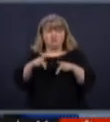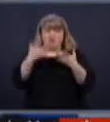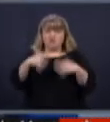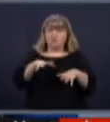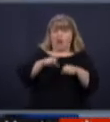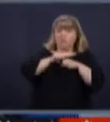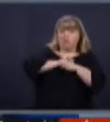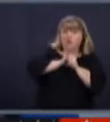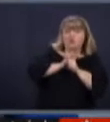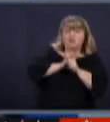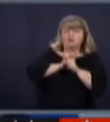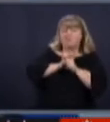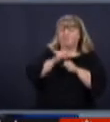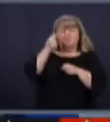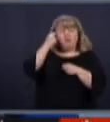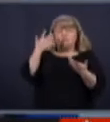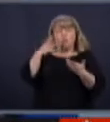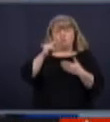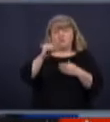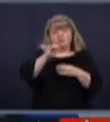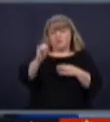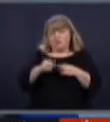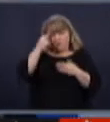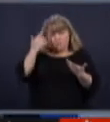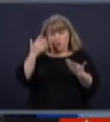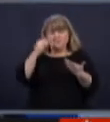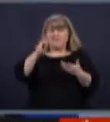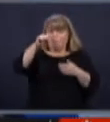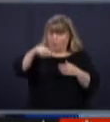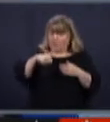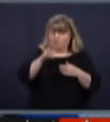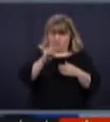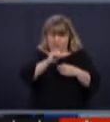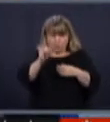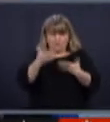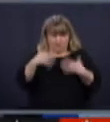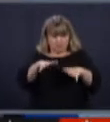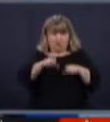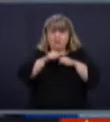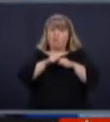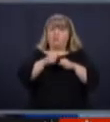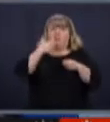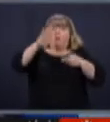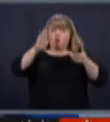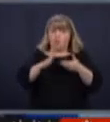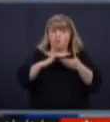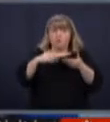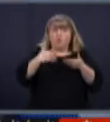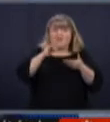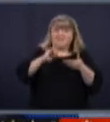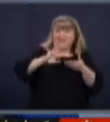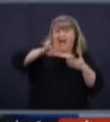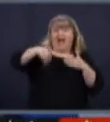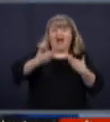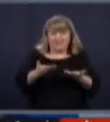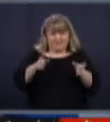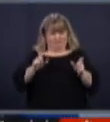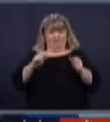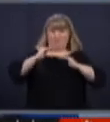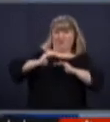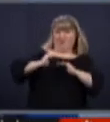Québec. Là, on est loin de là, en tout cas. Si c'est le cas, tant mieux. Hein? Je vous dis, surtout si ça amène une protection. Mais on est encore dans